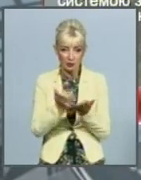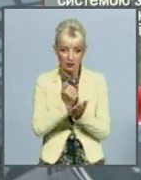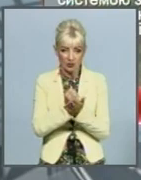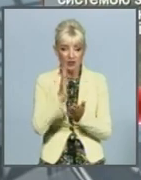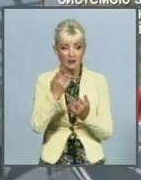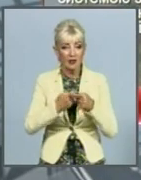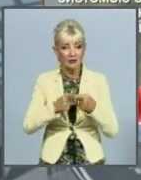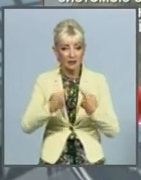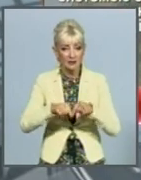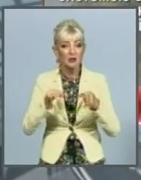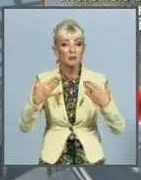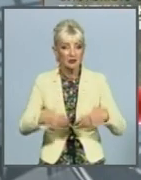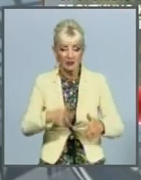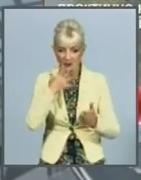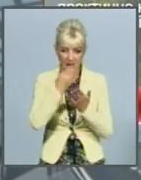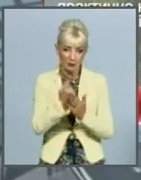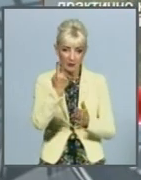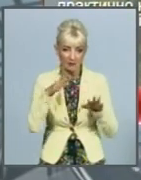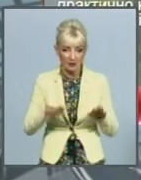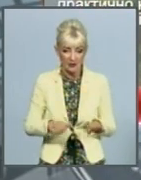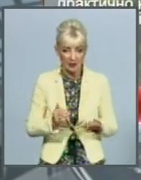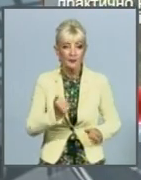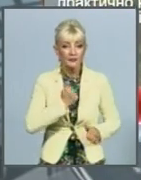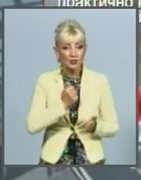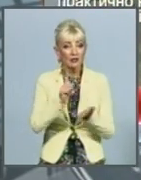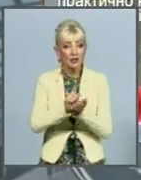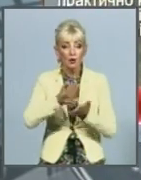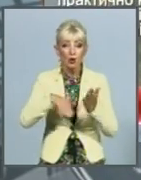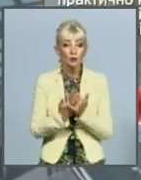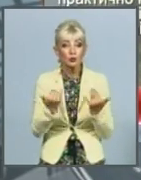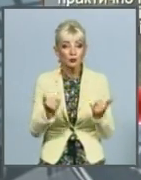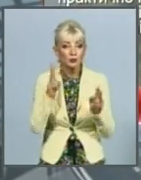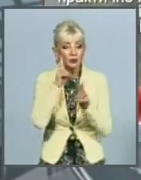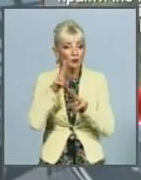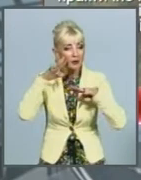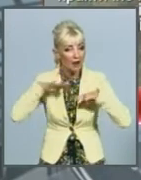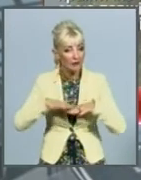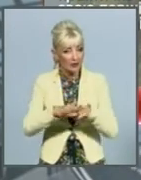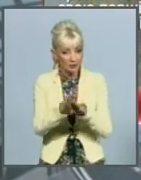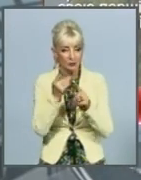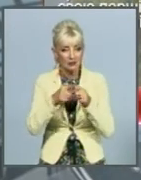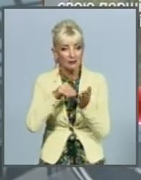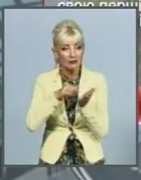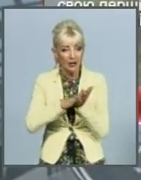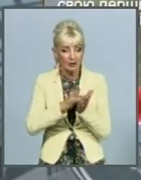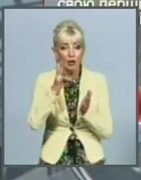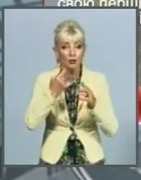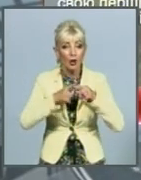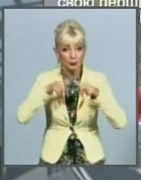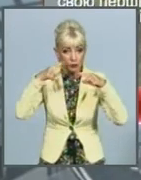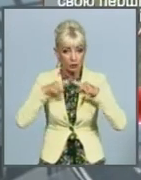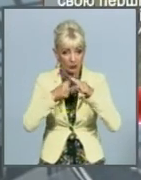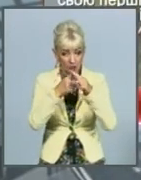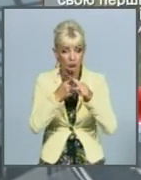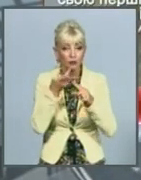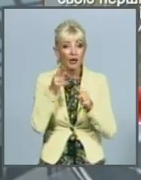сфері і втратила свою першість. На жаль, податкова досі не вміє аналізувати зібрані дані, хоча цю технологію задумували